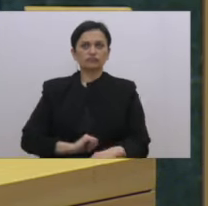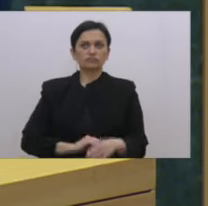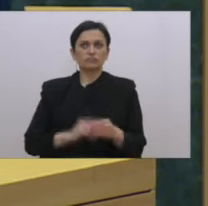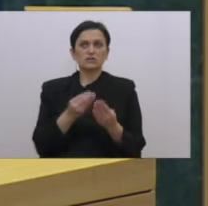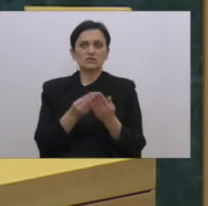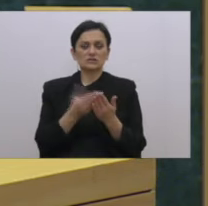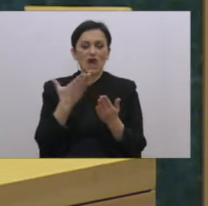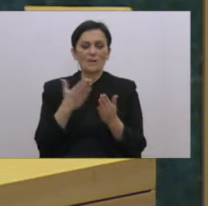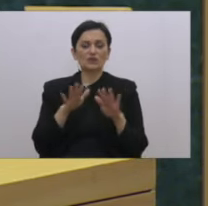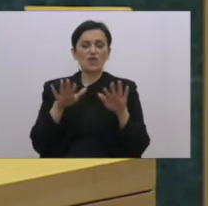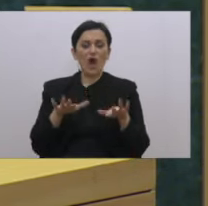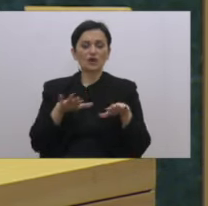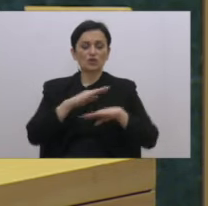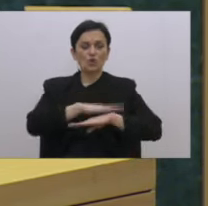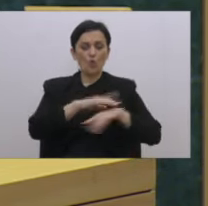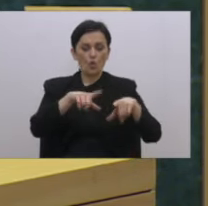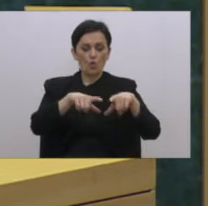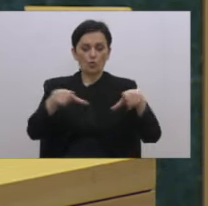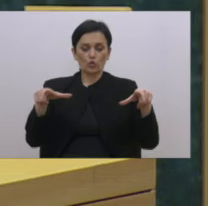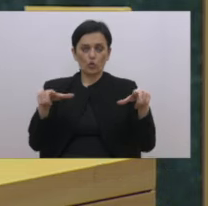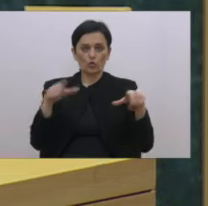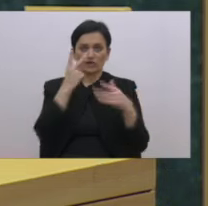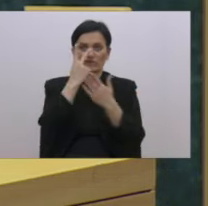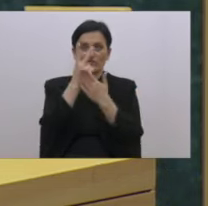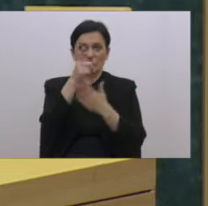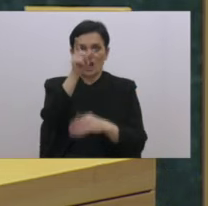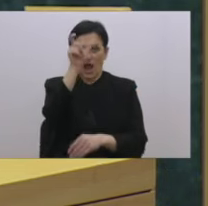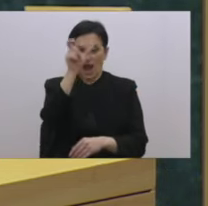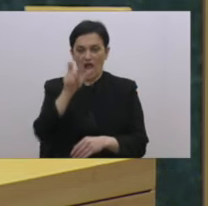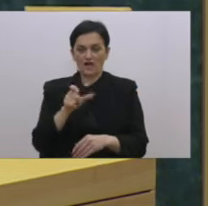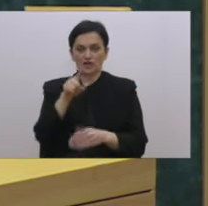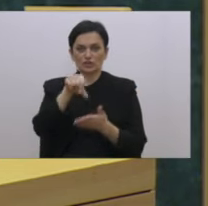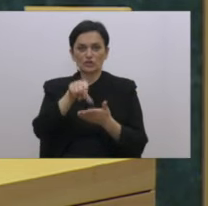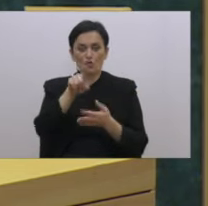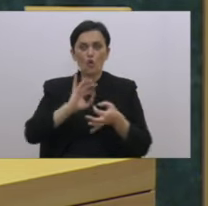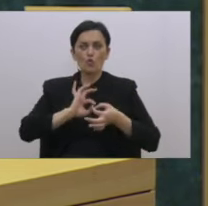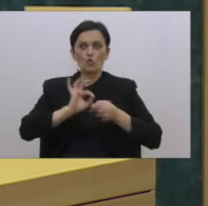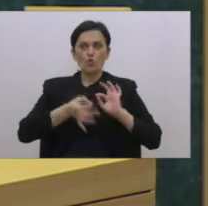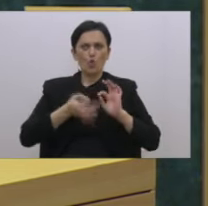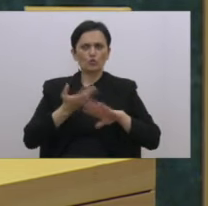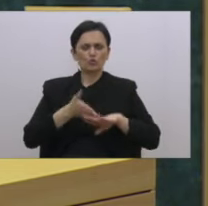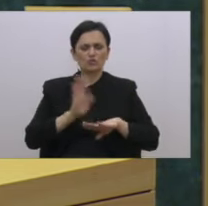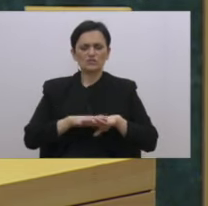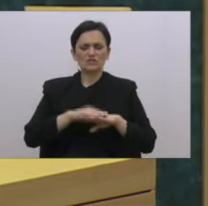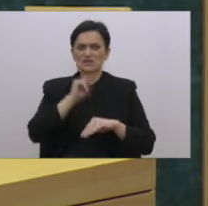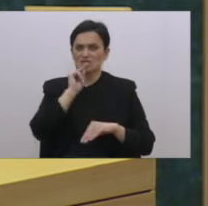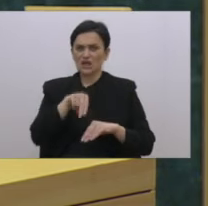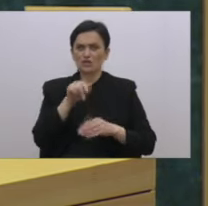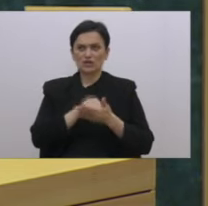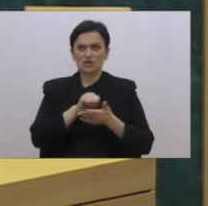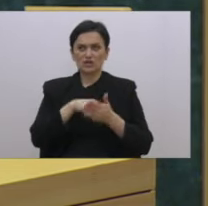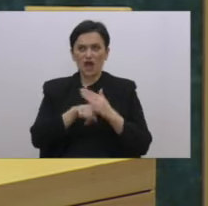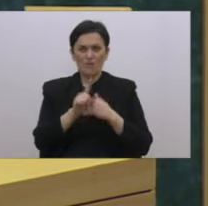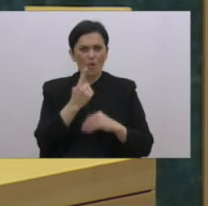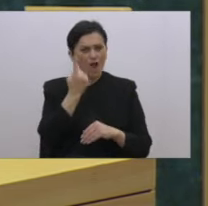Sapatio lojaşi vihilet Adamiyani Romelis konkretuli umzimesi danaşaulis gamu dara